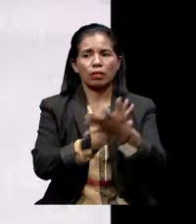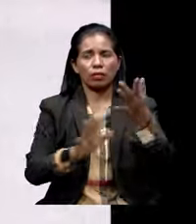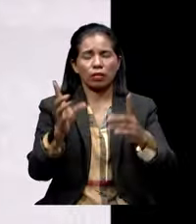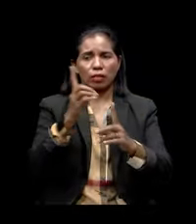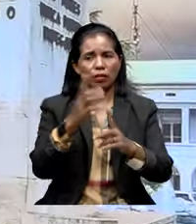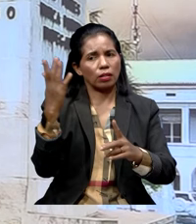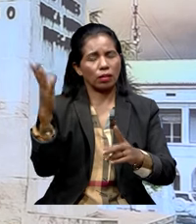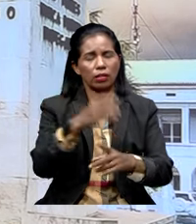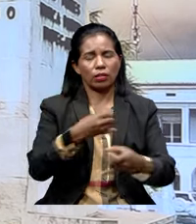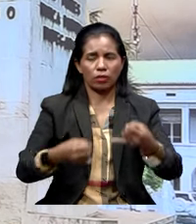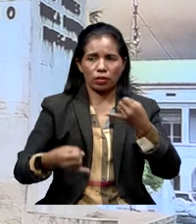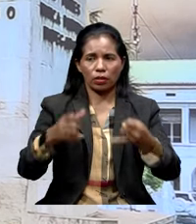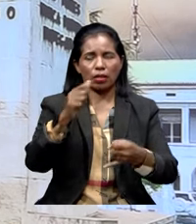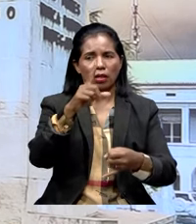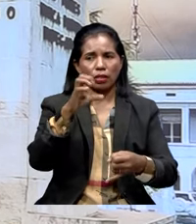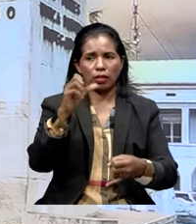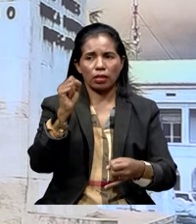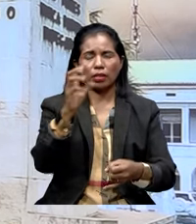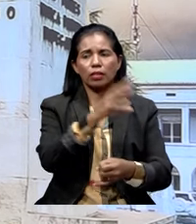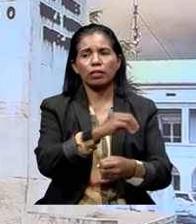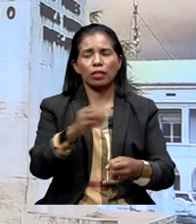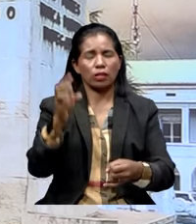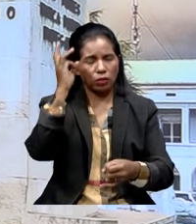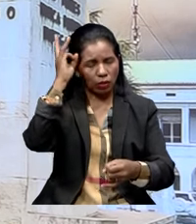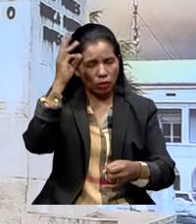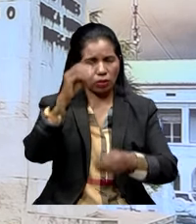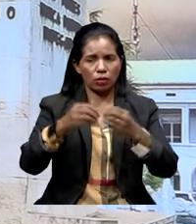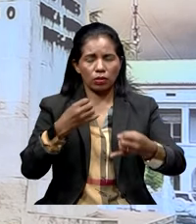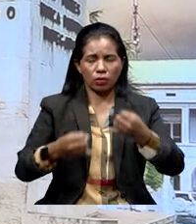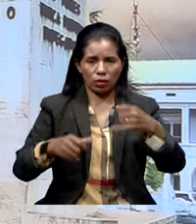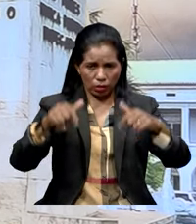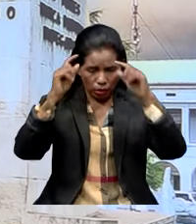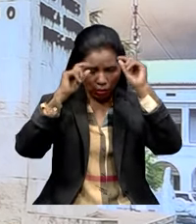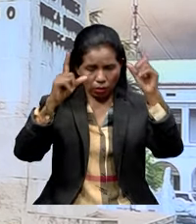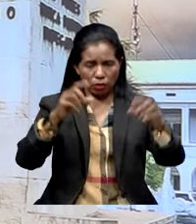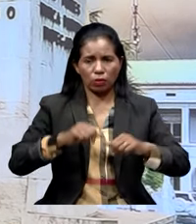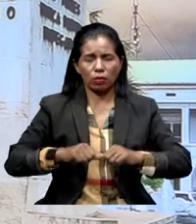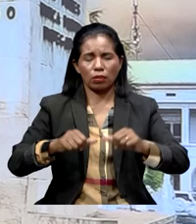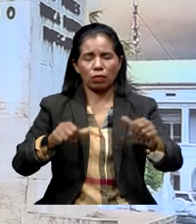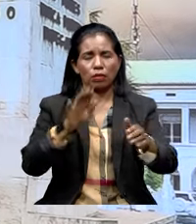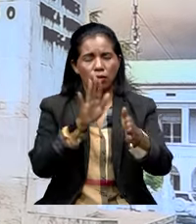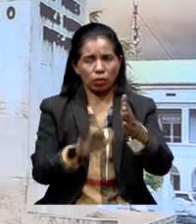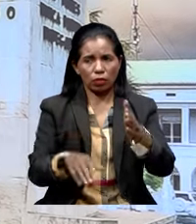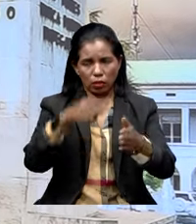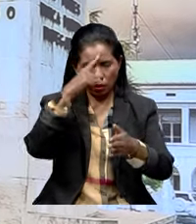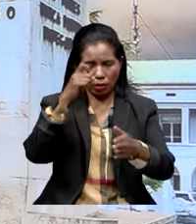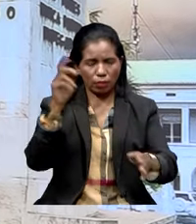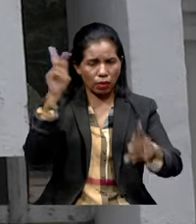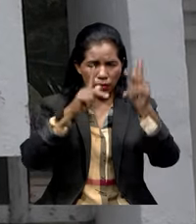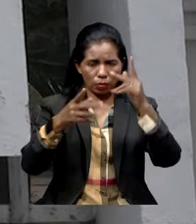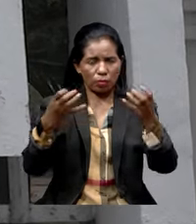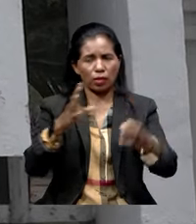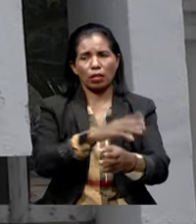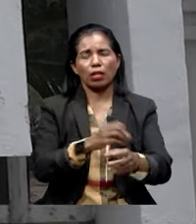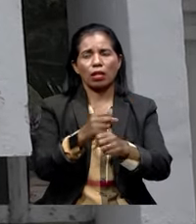Ne, Jurista Alessandre Corte Real, preocupa o Setor Justiça e Timor-Leste, Nebe Continua Hak Dasak, Tamba Kaju Barak Pendente, Nune